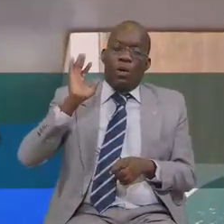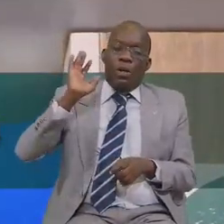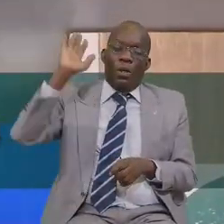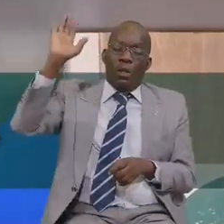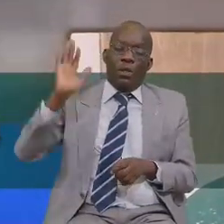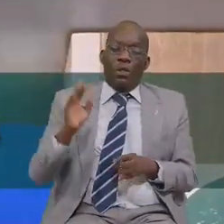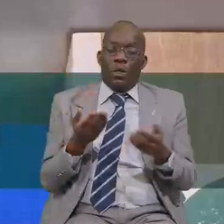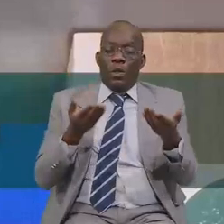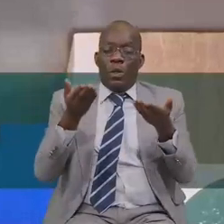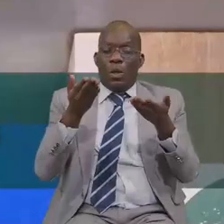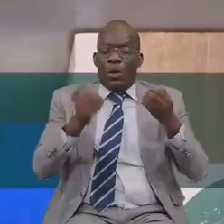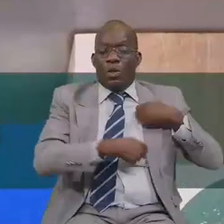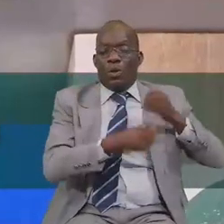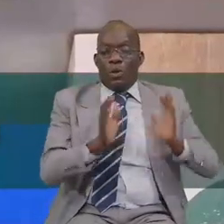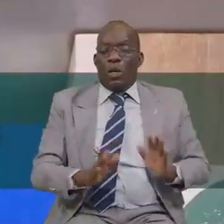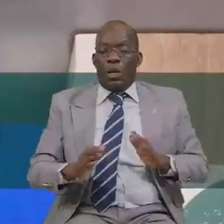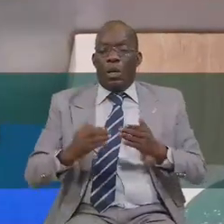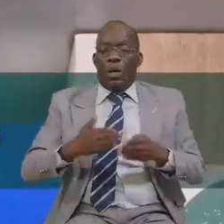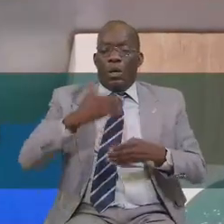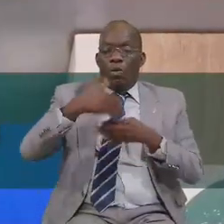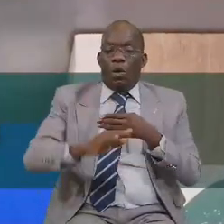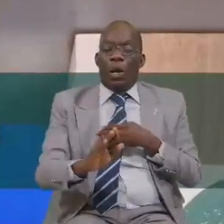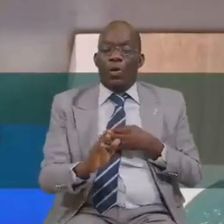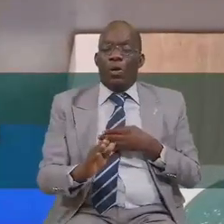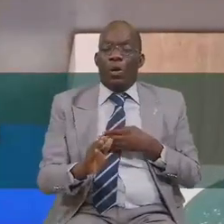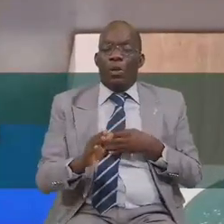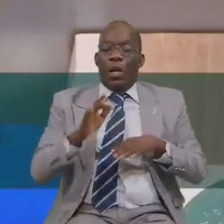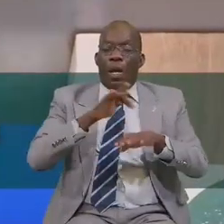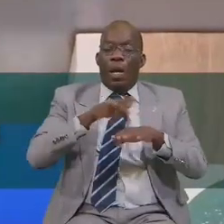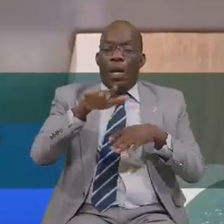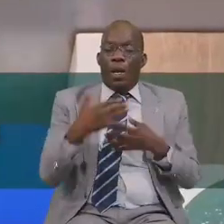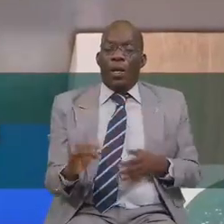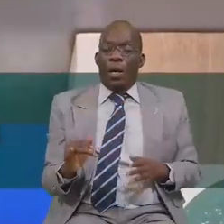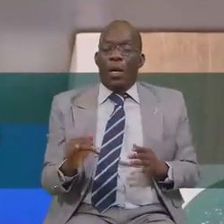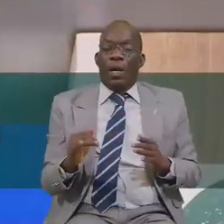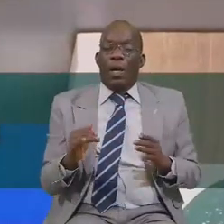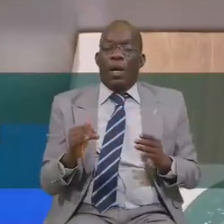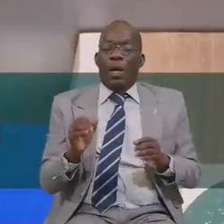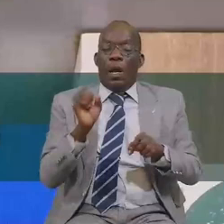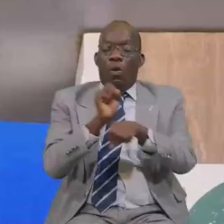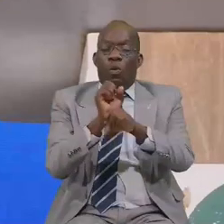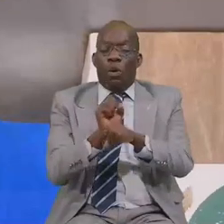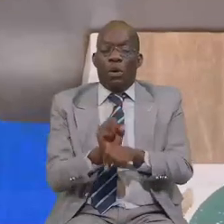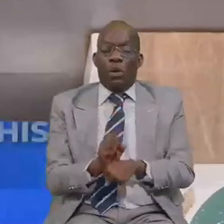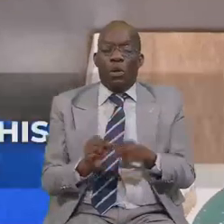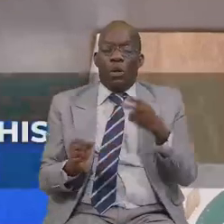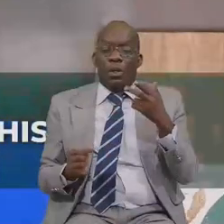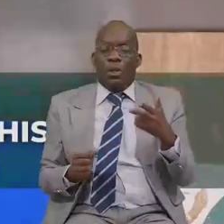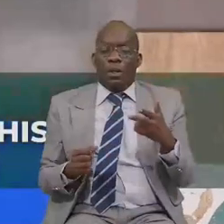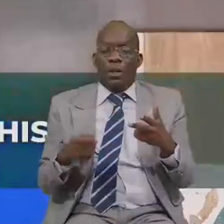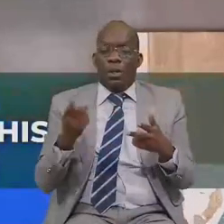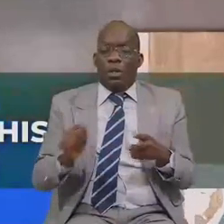au-delà des exploits précédents. Troisième élément, la transformation